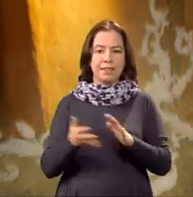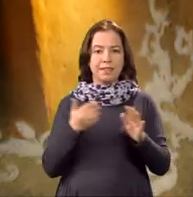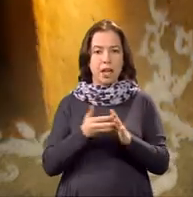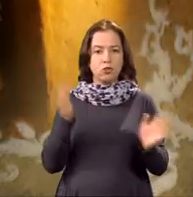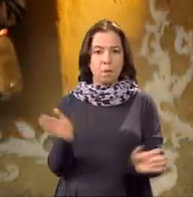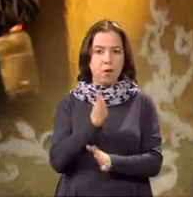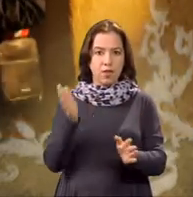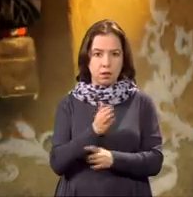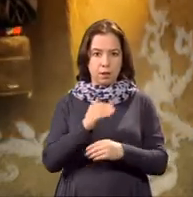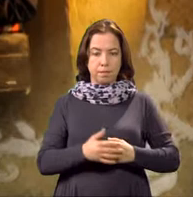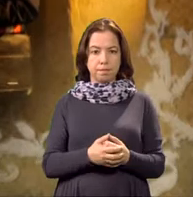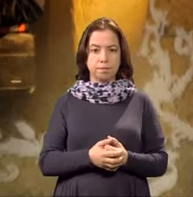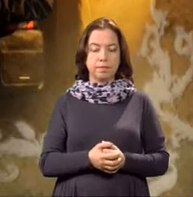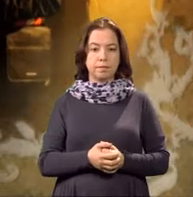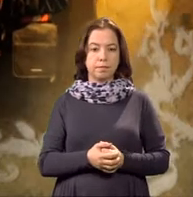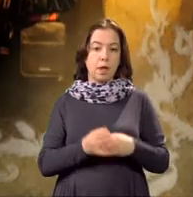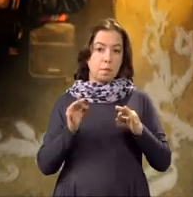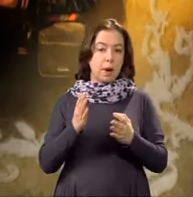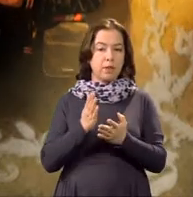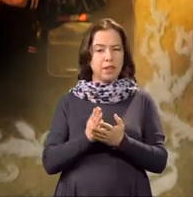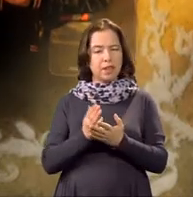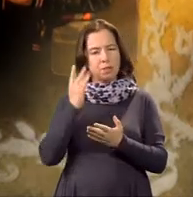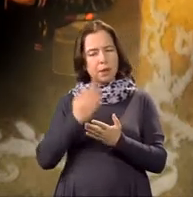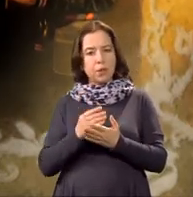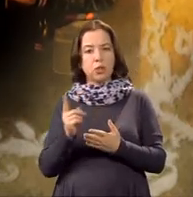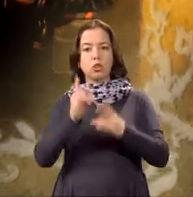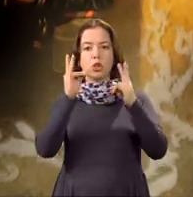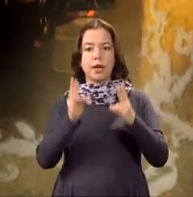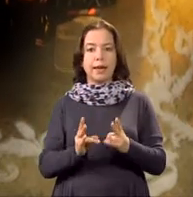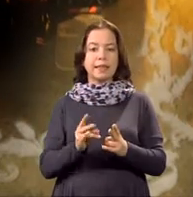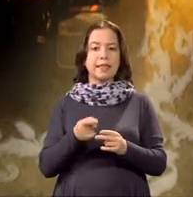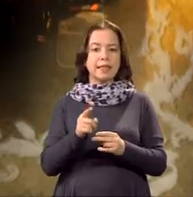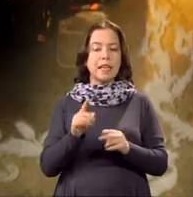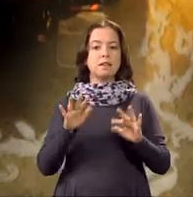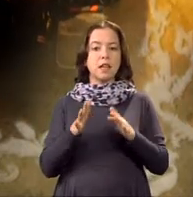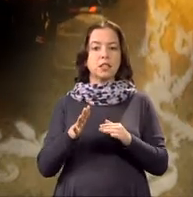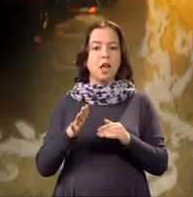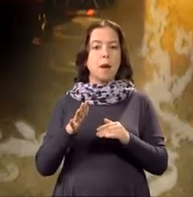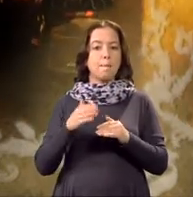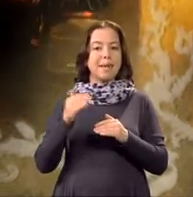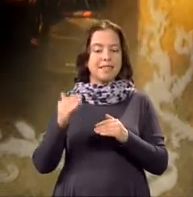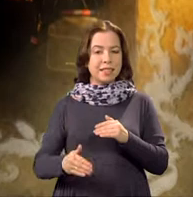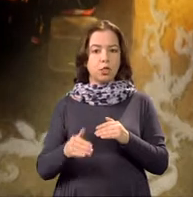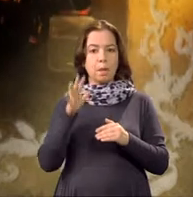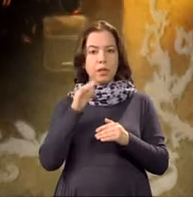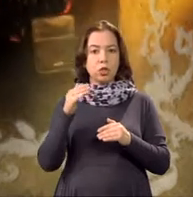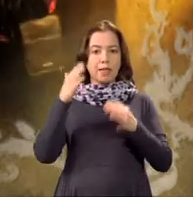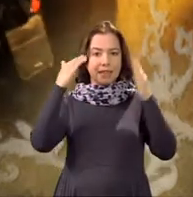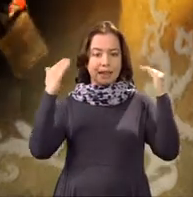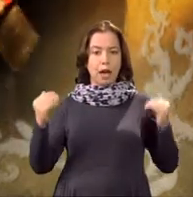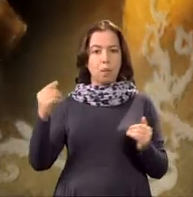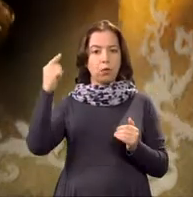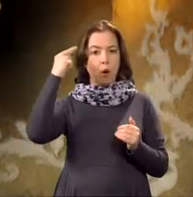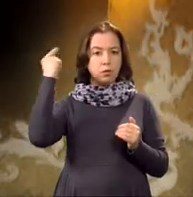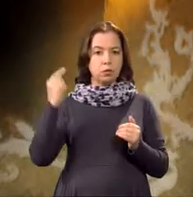нестачі повітря. Правда, є припущення, що трагедія сталася пізніше, під час татаро-монгольської